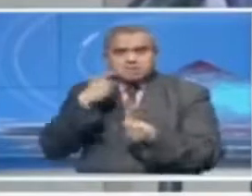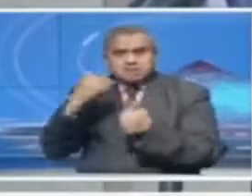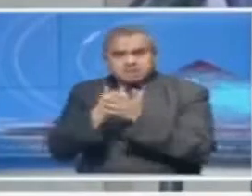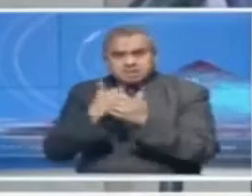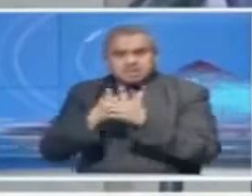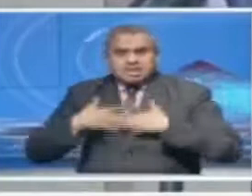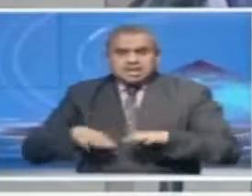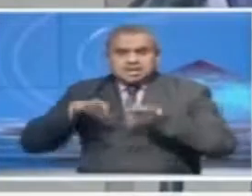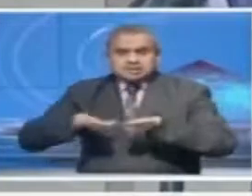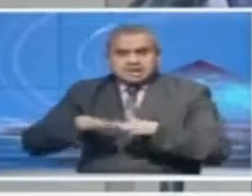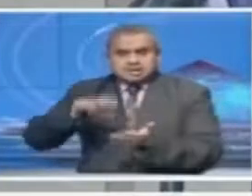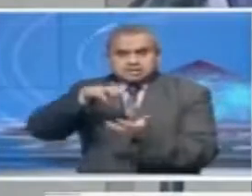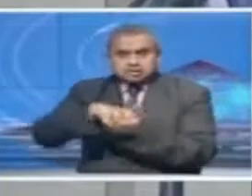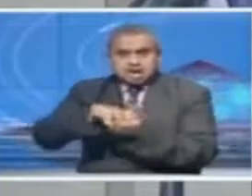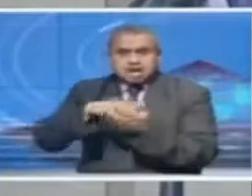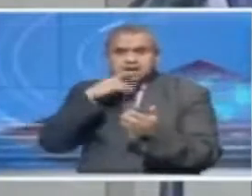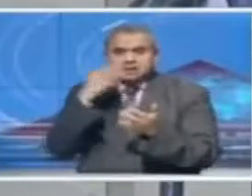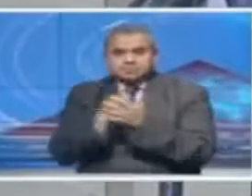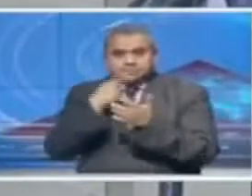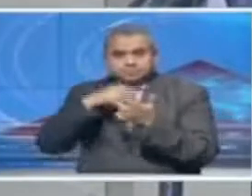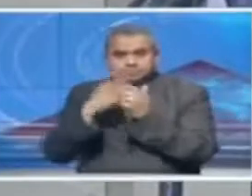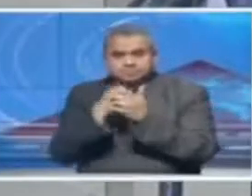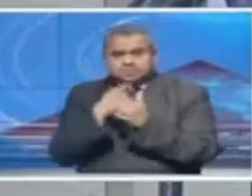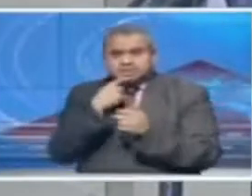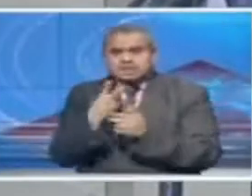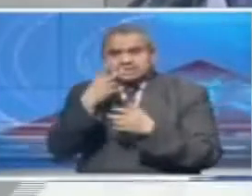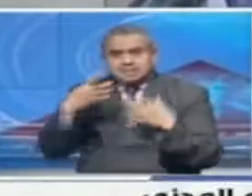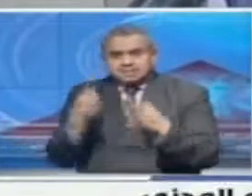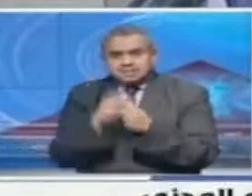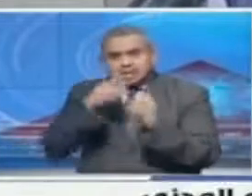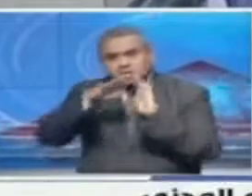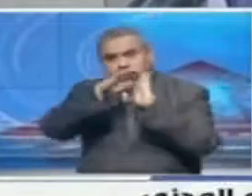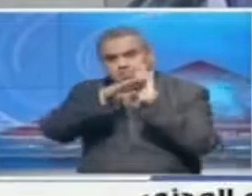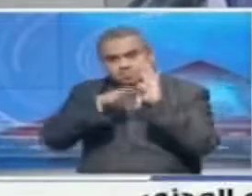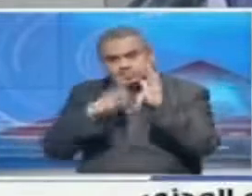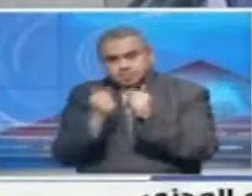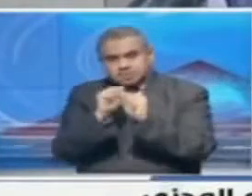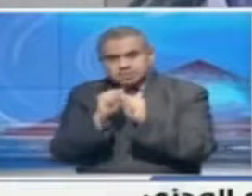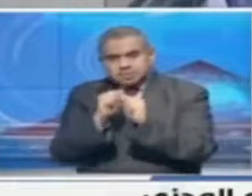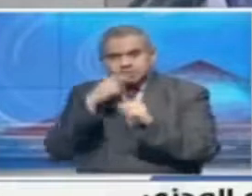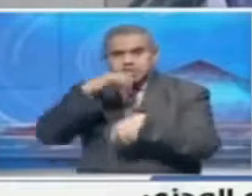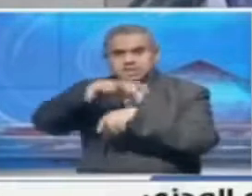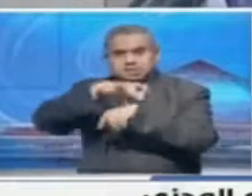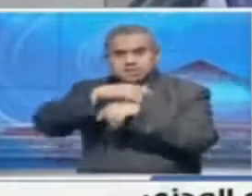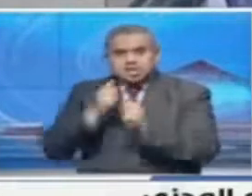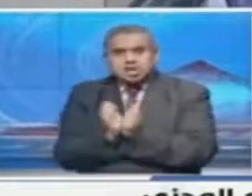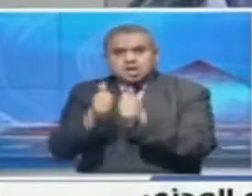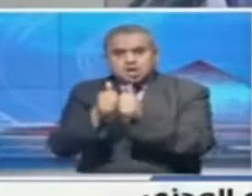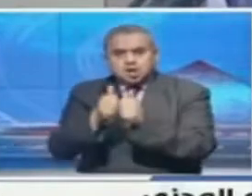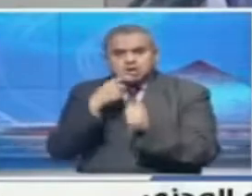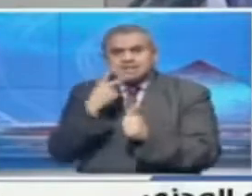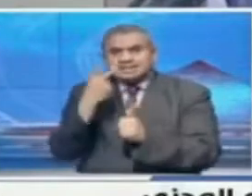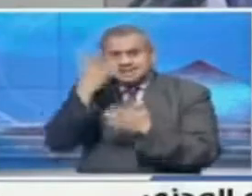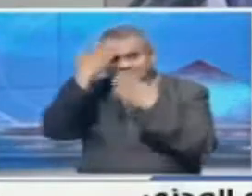كريم ومنها الاثنين كفاية أو تنظيم عيادات تنظيم الأسرة اثنين كفاية